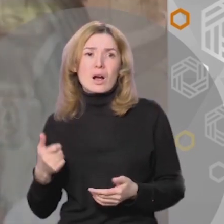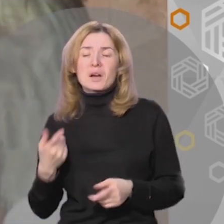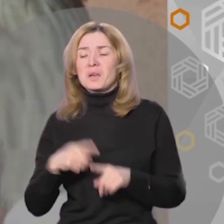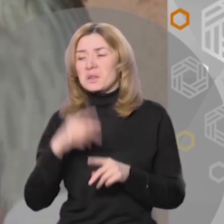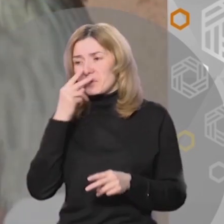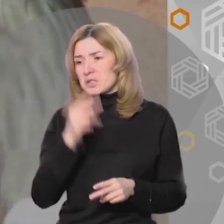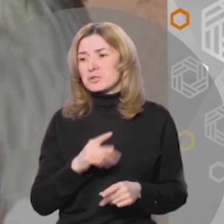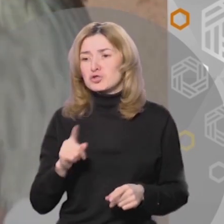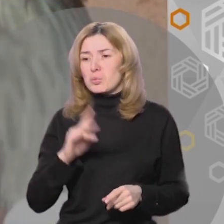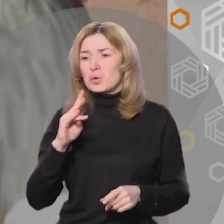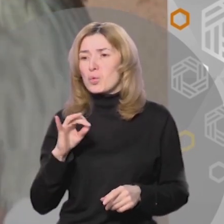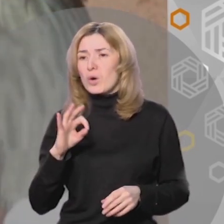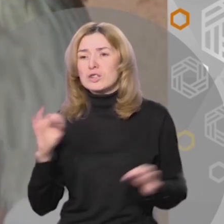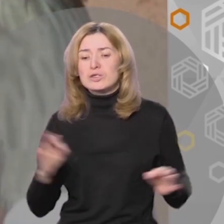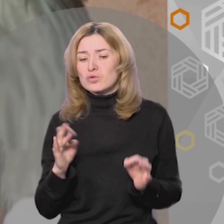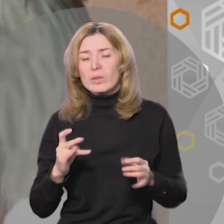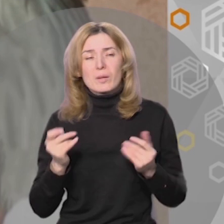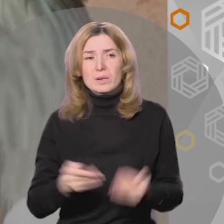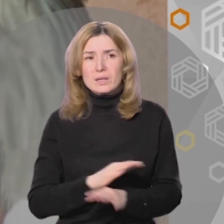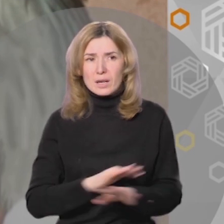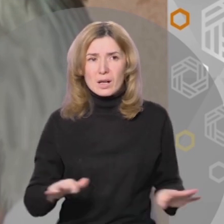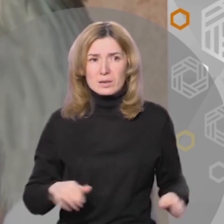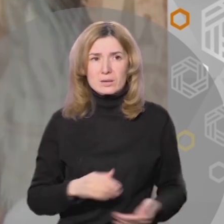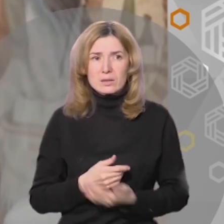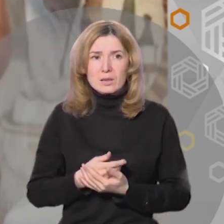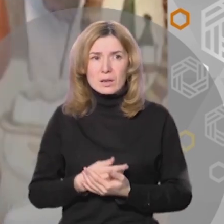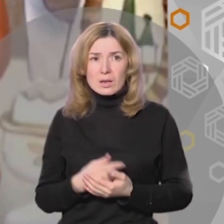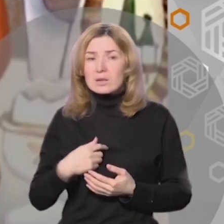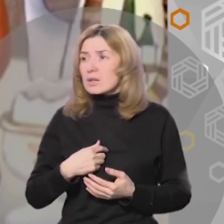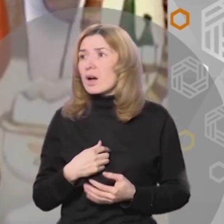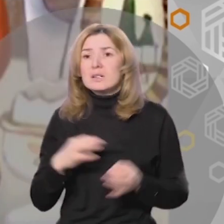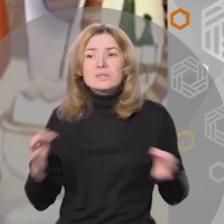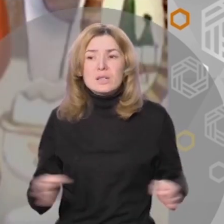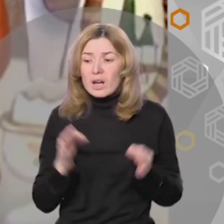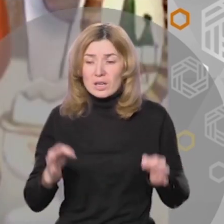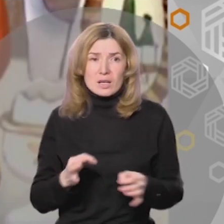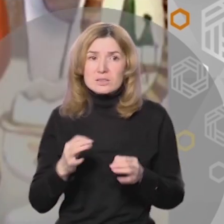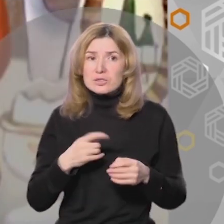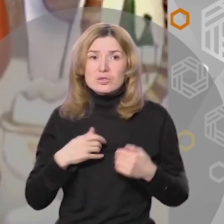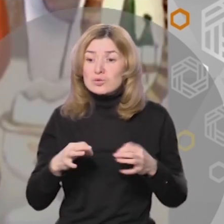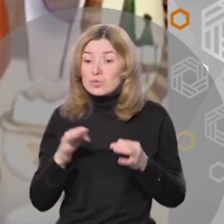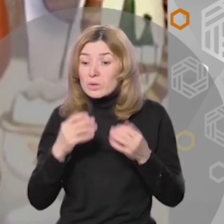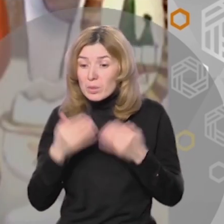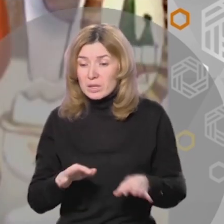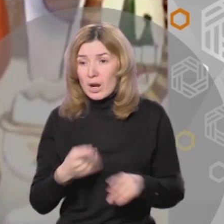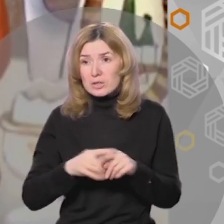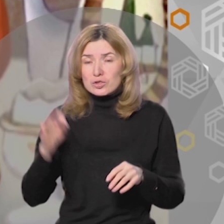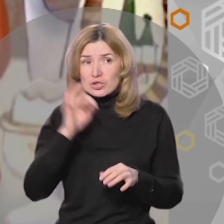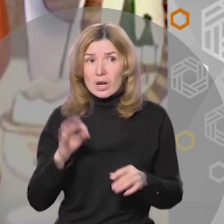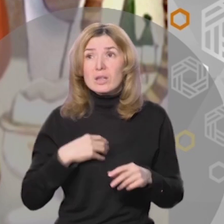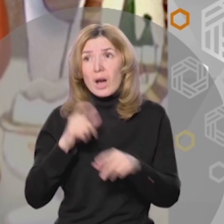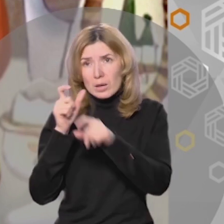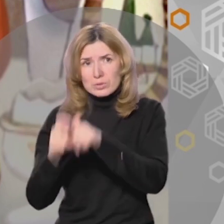Где это видано, чтобы Нюка ничего не потерял? И я ни за что не потеряю этот замечательный шарик. Ни за